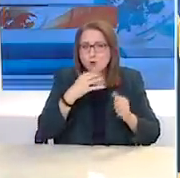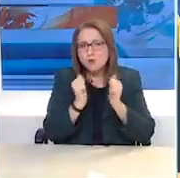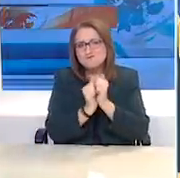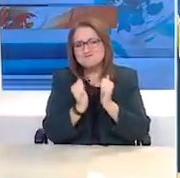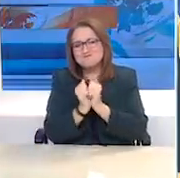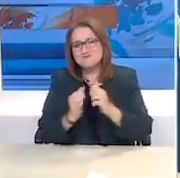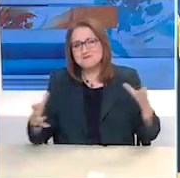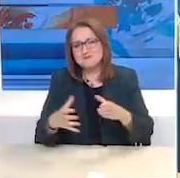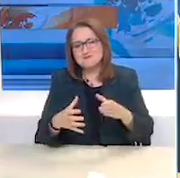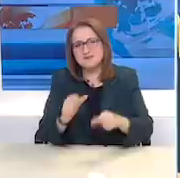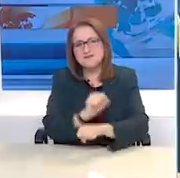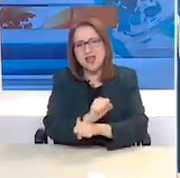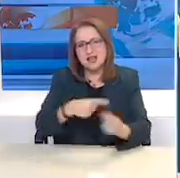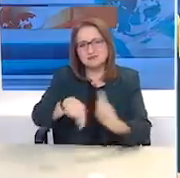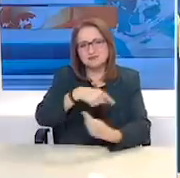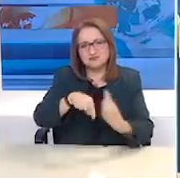Θέλω να τονίσω πως